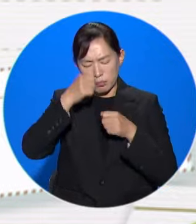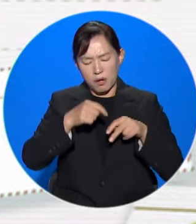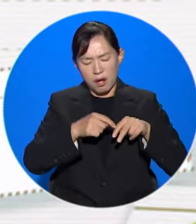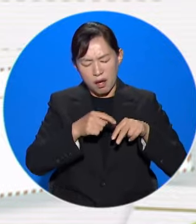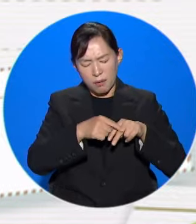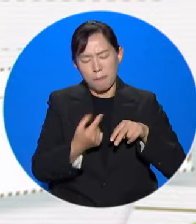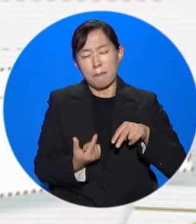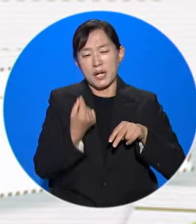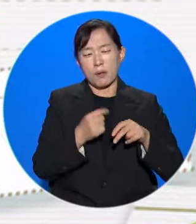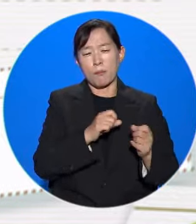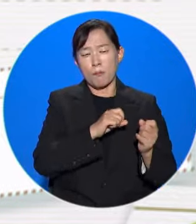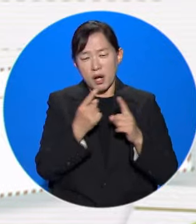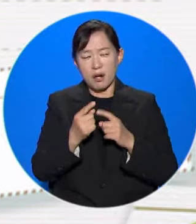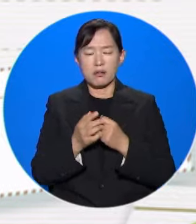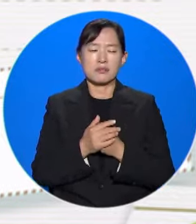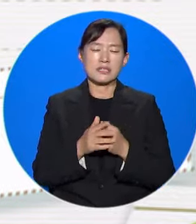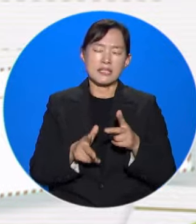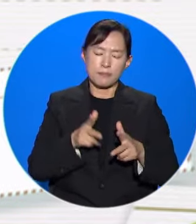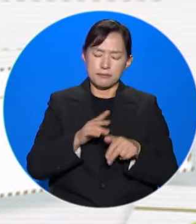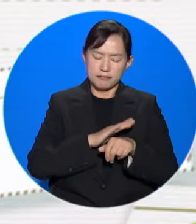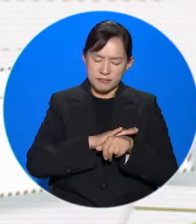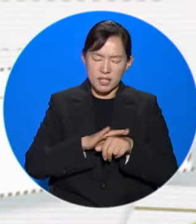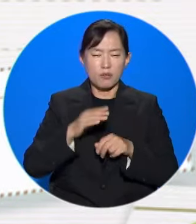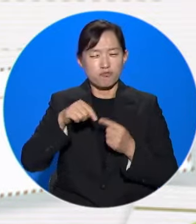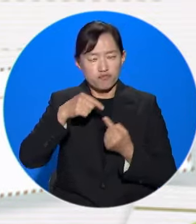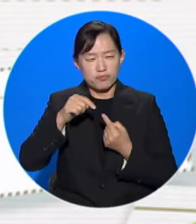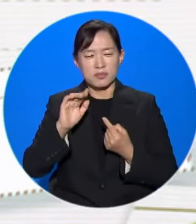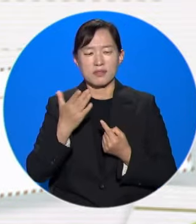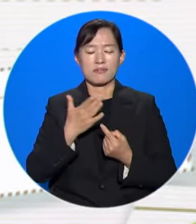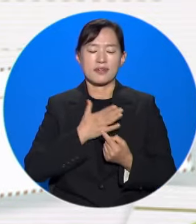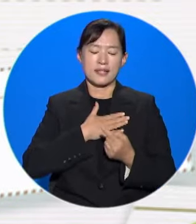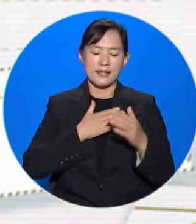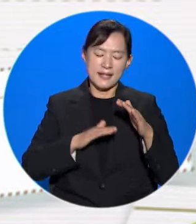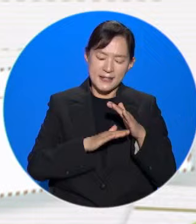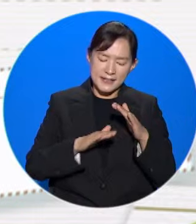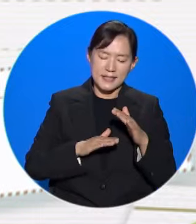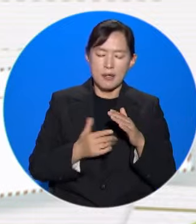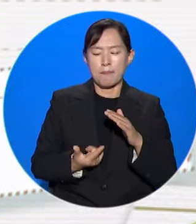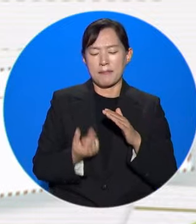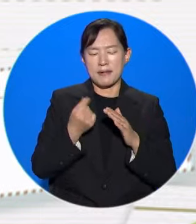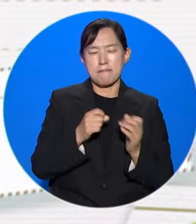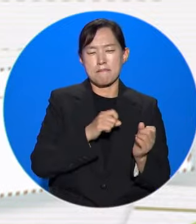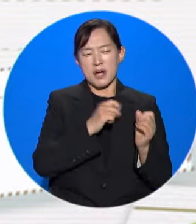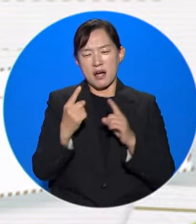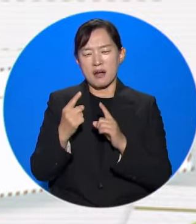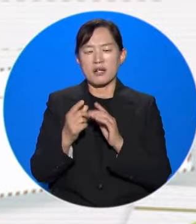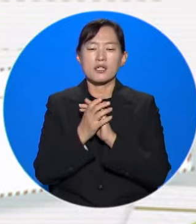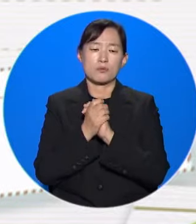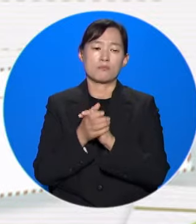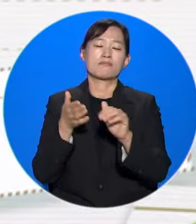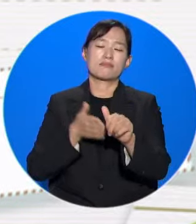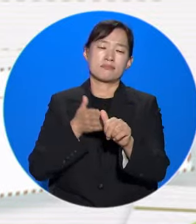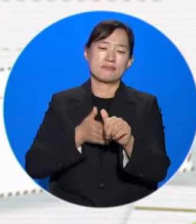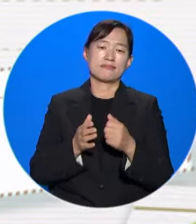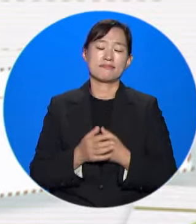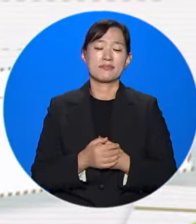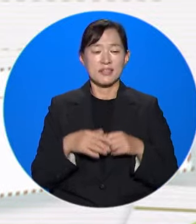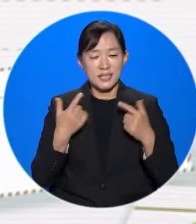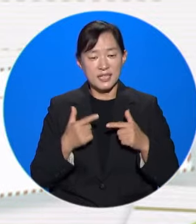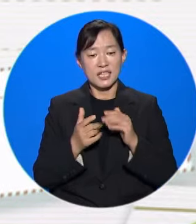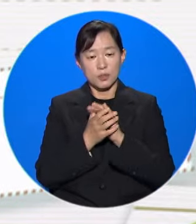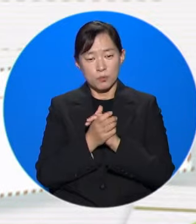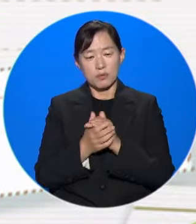인대도 얼른 회복되고 사업도 잘 되어서 저희 가정이 속히 일어설 수 있도록 기도 부탁드립니다.